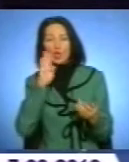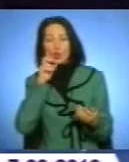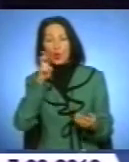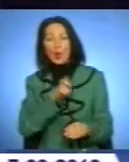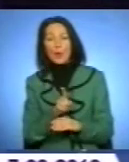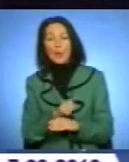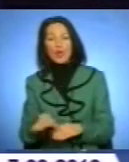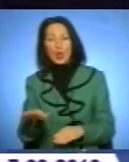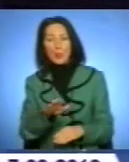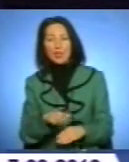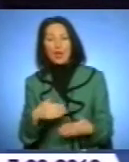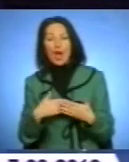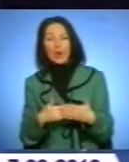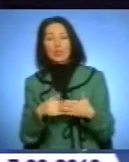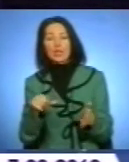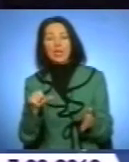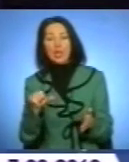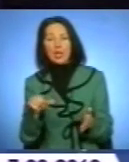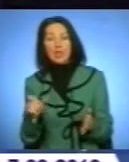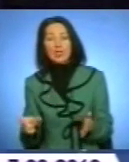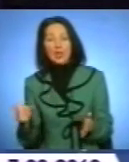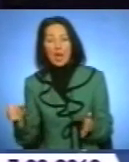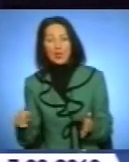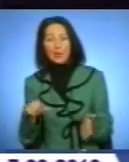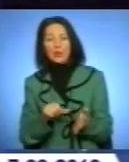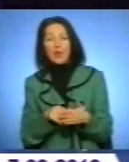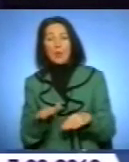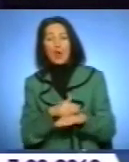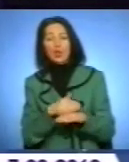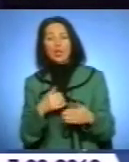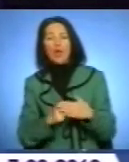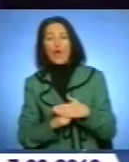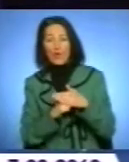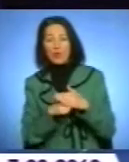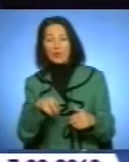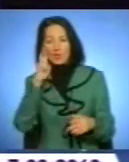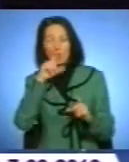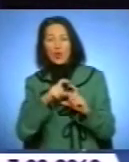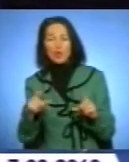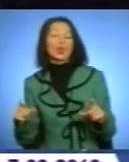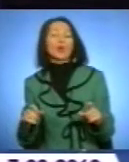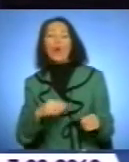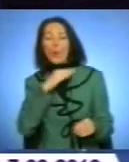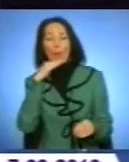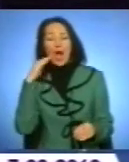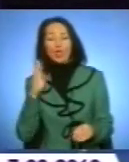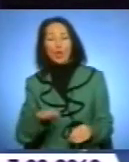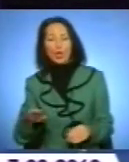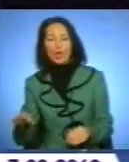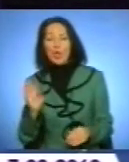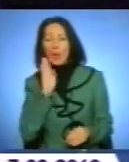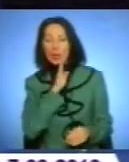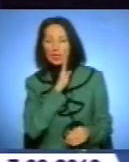Тернопільщини. Громадських діячок, представниць благодійних фондів, державних установ та підприємств, багатодітних матерів. Про це у